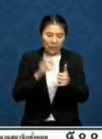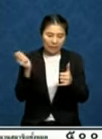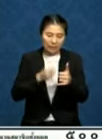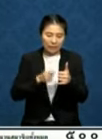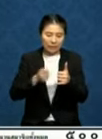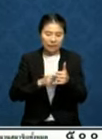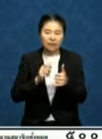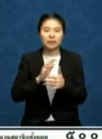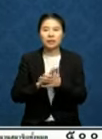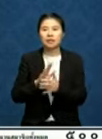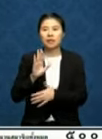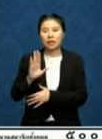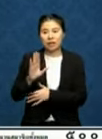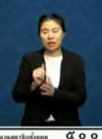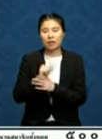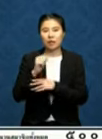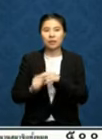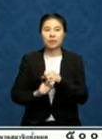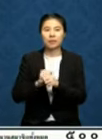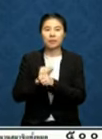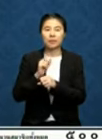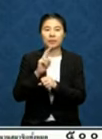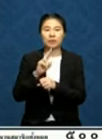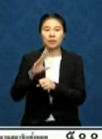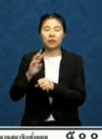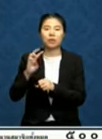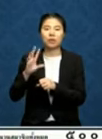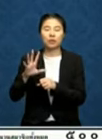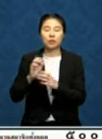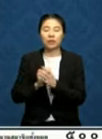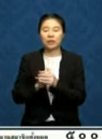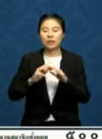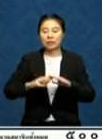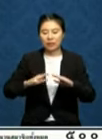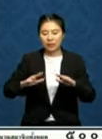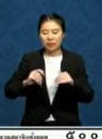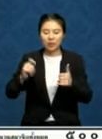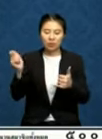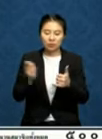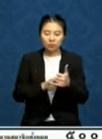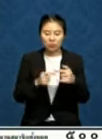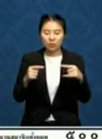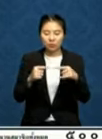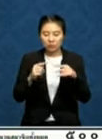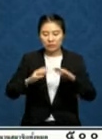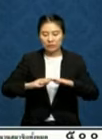องเด็กและเยาวชนค่ะในปี2565มีเด็กถูกทำโทษทั้งทางร่างกายจิตใจ